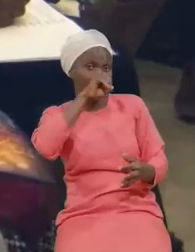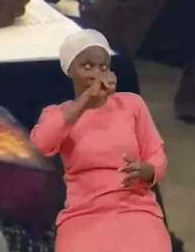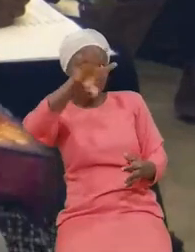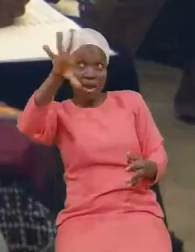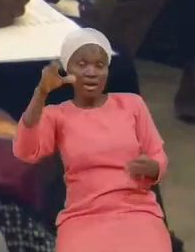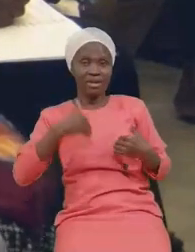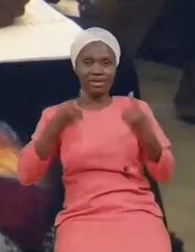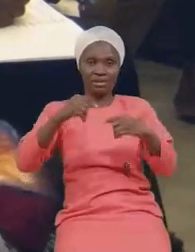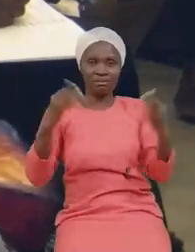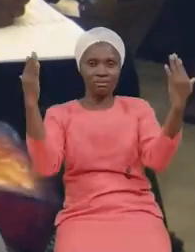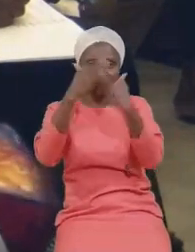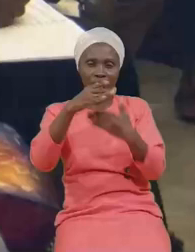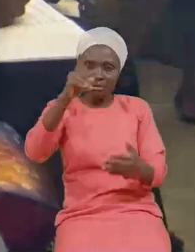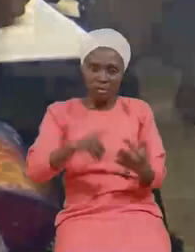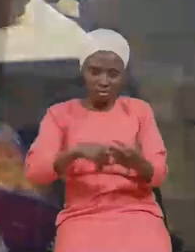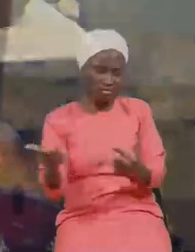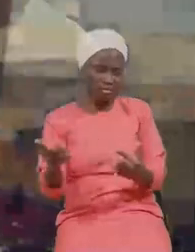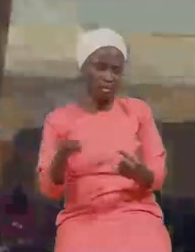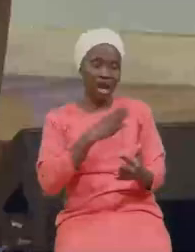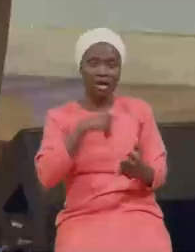teneur doit se disperser